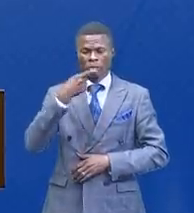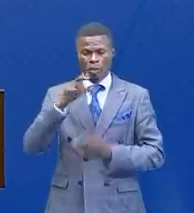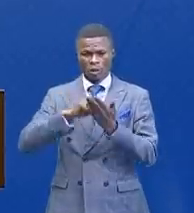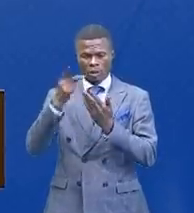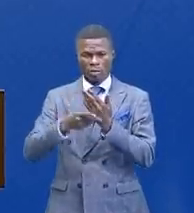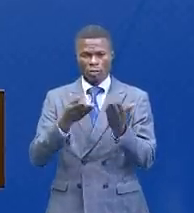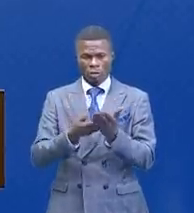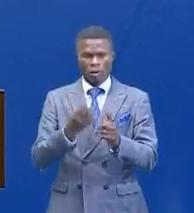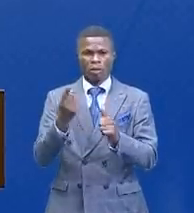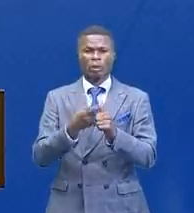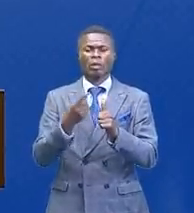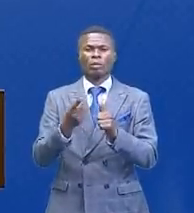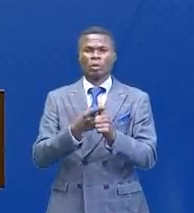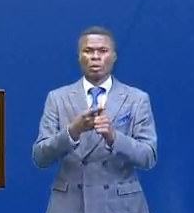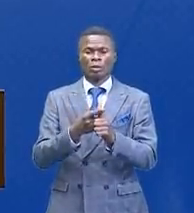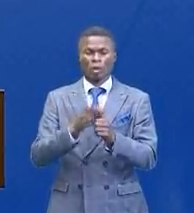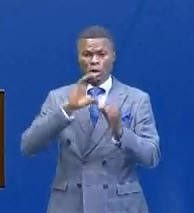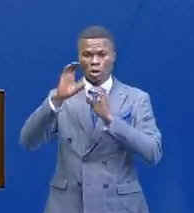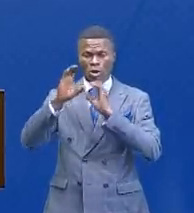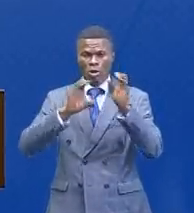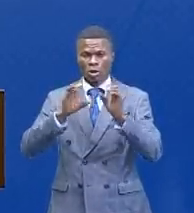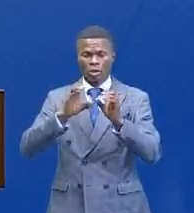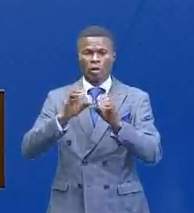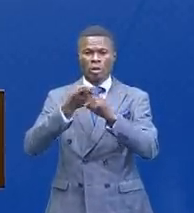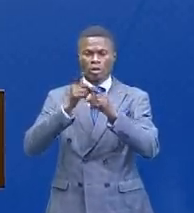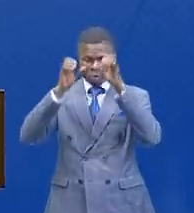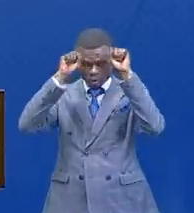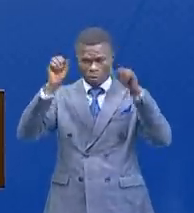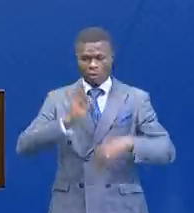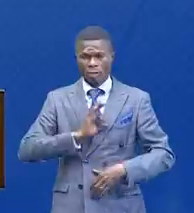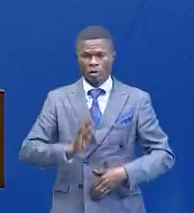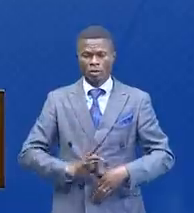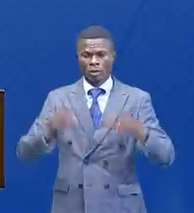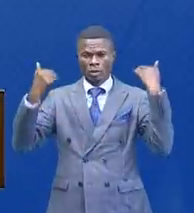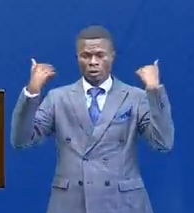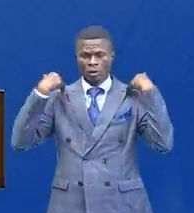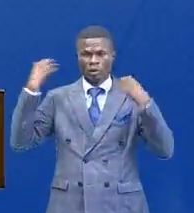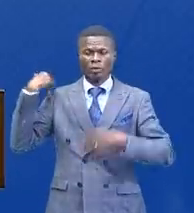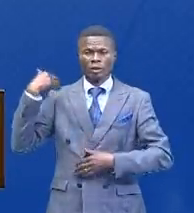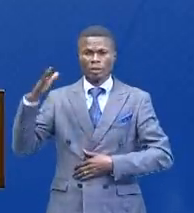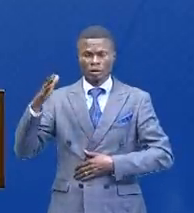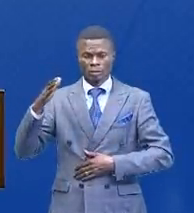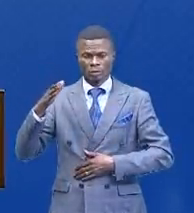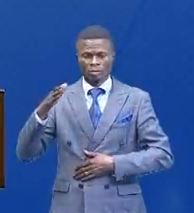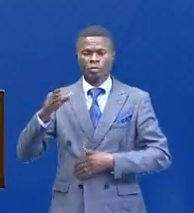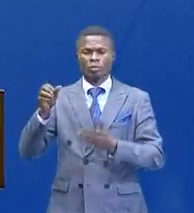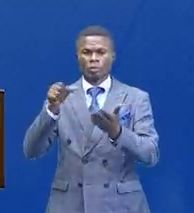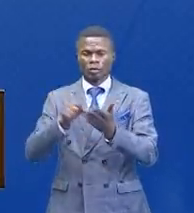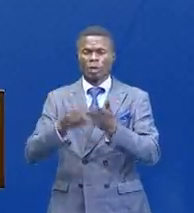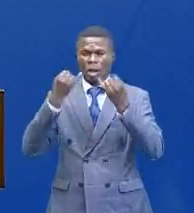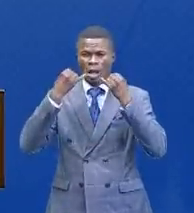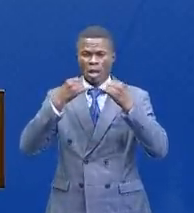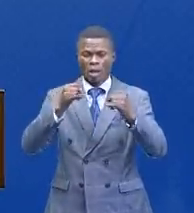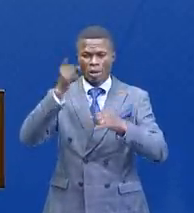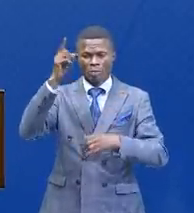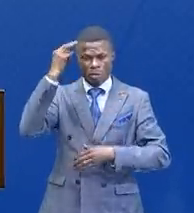du jour, à savoir la communication du président de la République, chef de l'État, la note d'information du